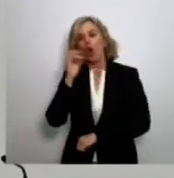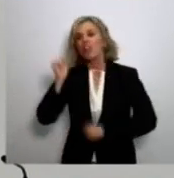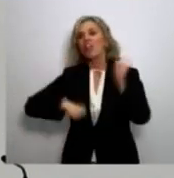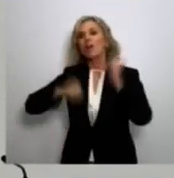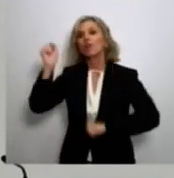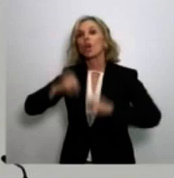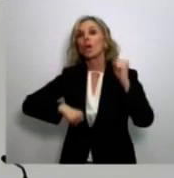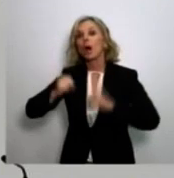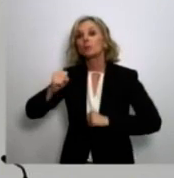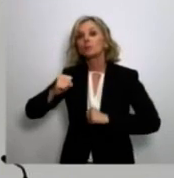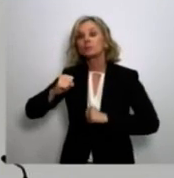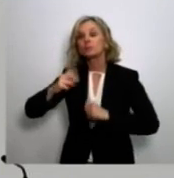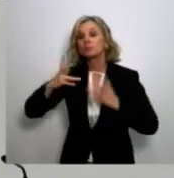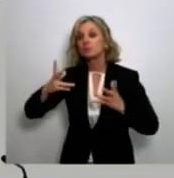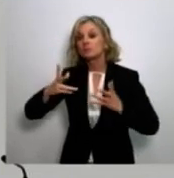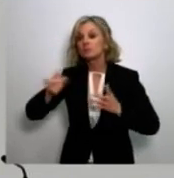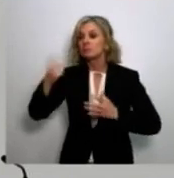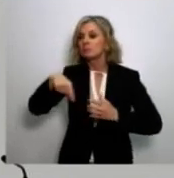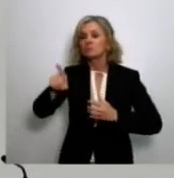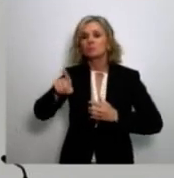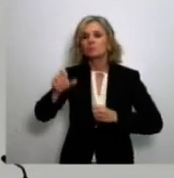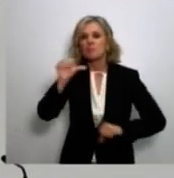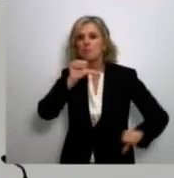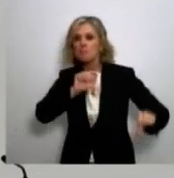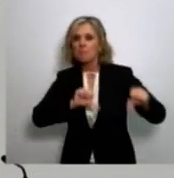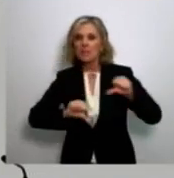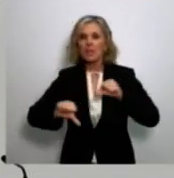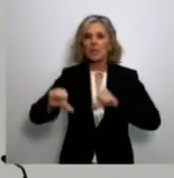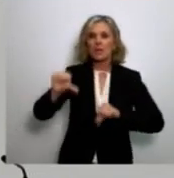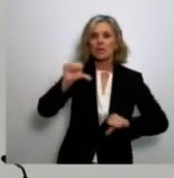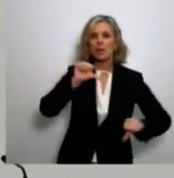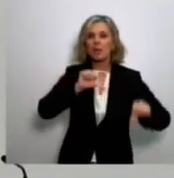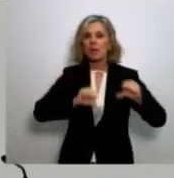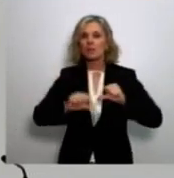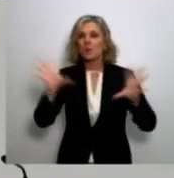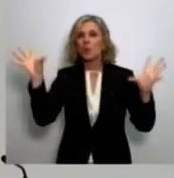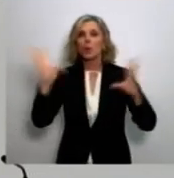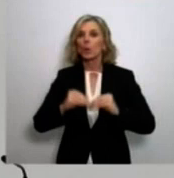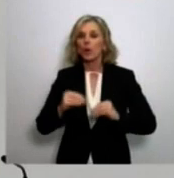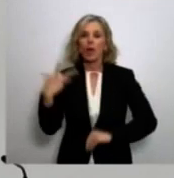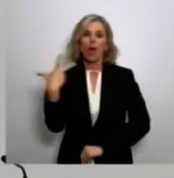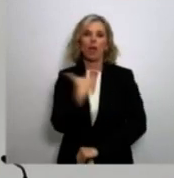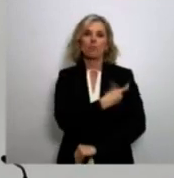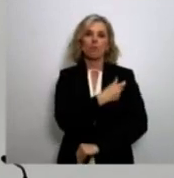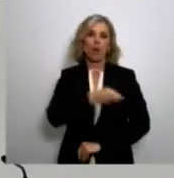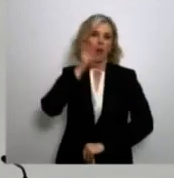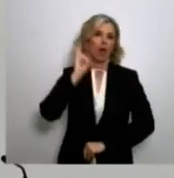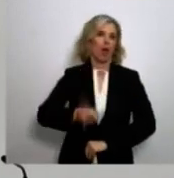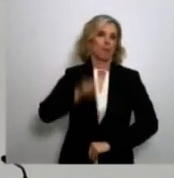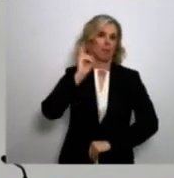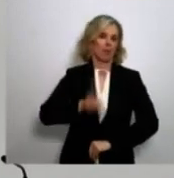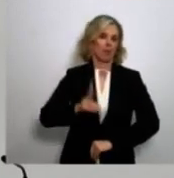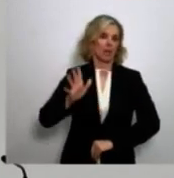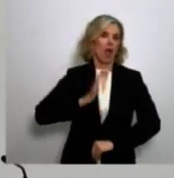του με τα πειραματικά σκευάσματα που χαρακτήρισαν εμβόλια και τα οποία ήταν εξαιρετικά επικίνδυνα για την